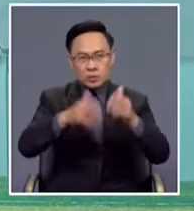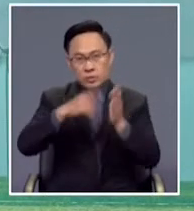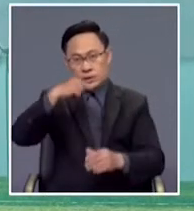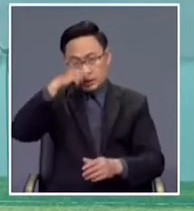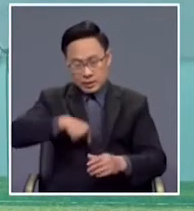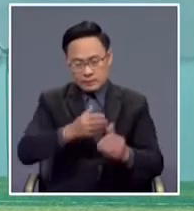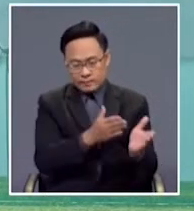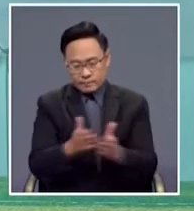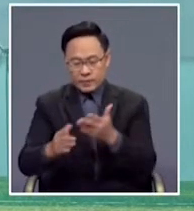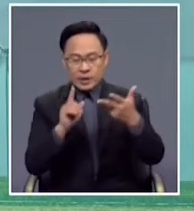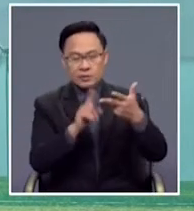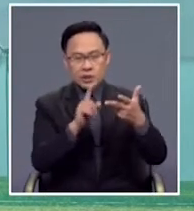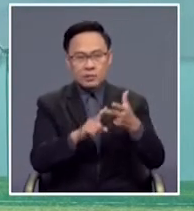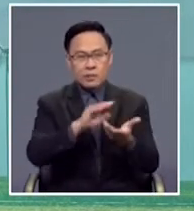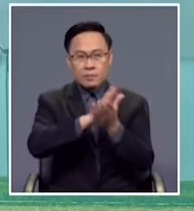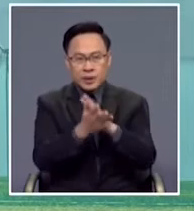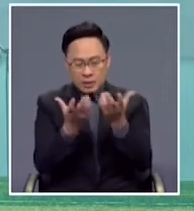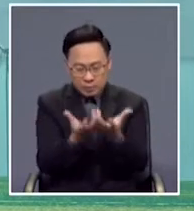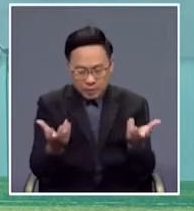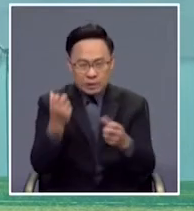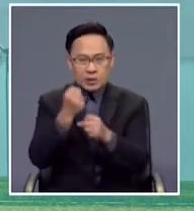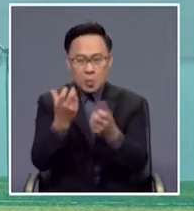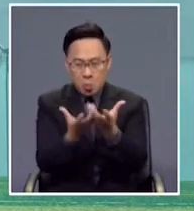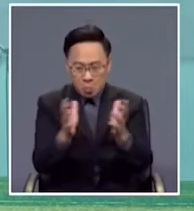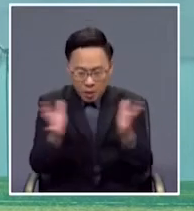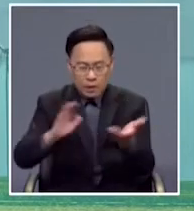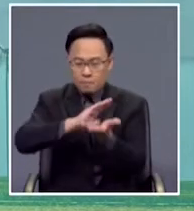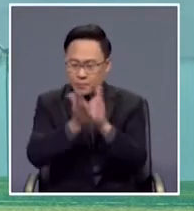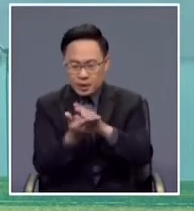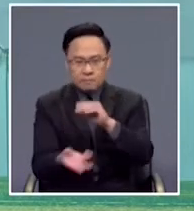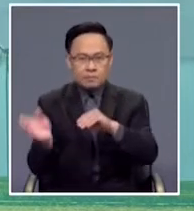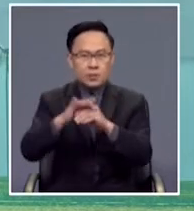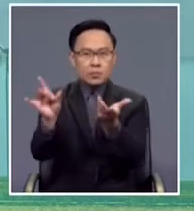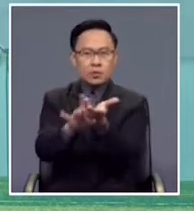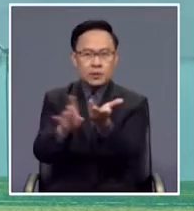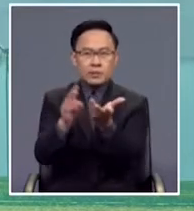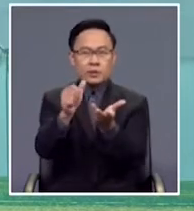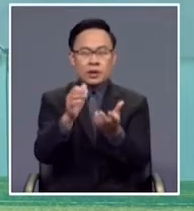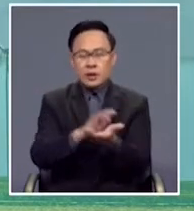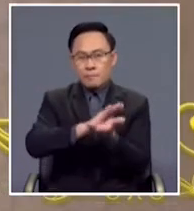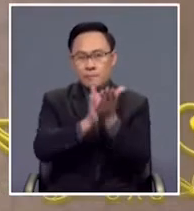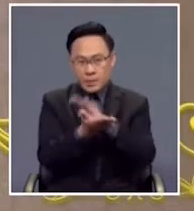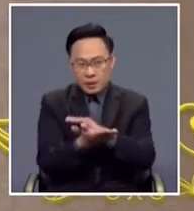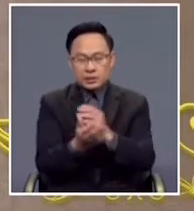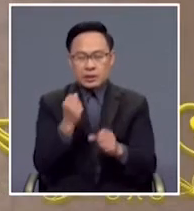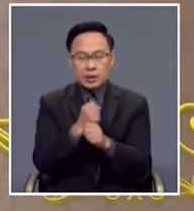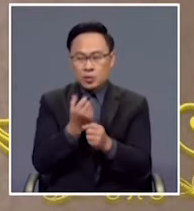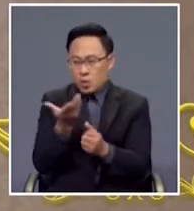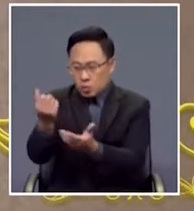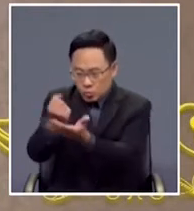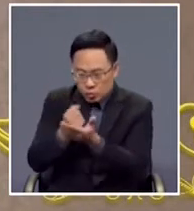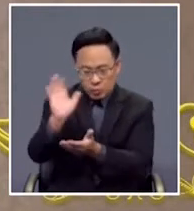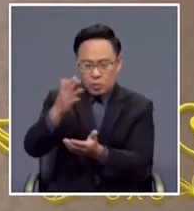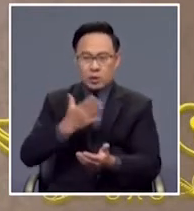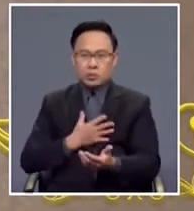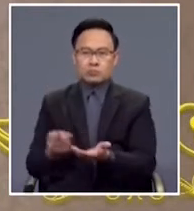เปลี่ยนการผลิตที่เน้นปริมาณมาสร้างมูลค่าเพิ่มและเปลี่ยนจากการพึ่งพามาเน้นการพึ่งตนเองโดยให้ความสำคัญกับ4เรื่